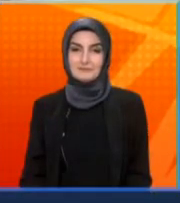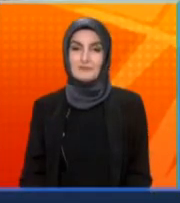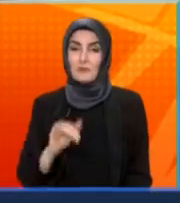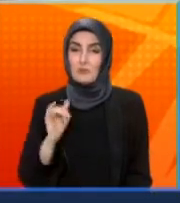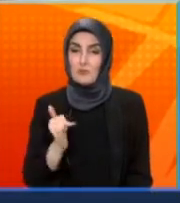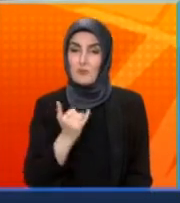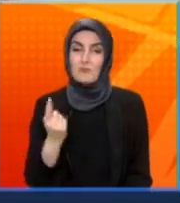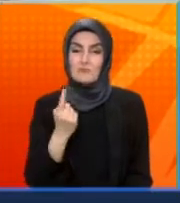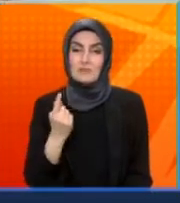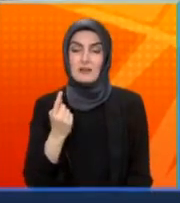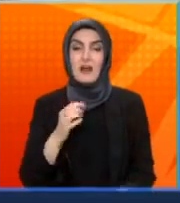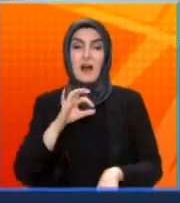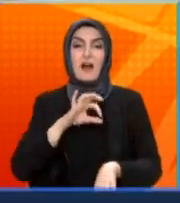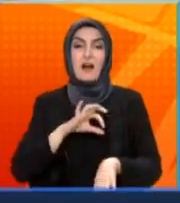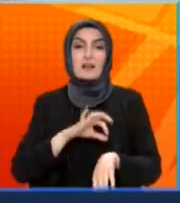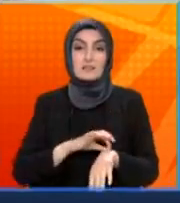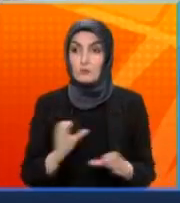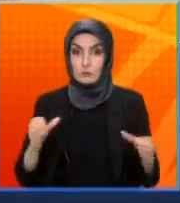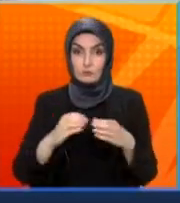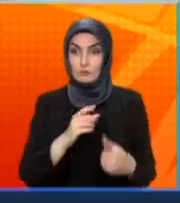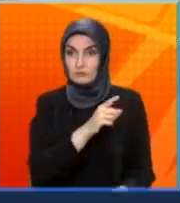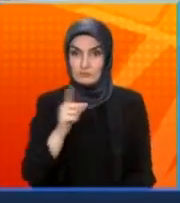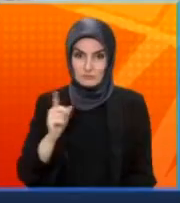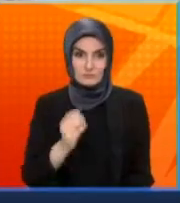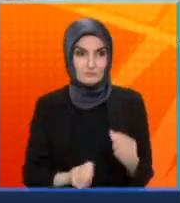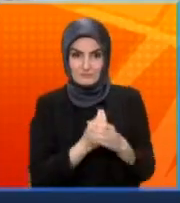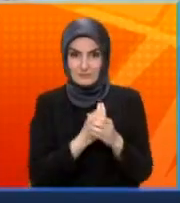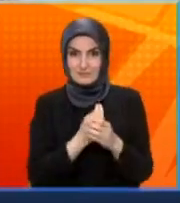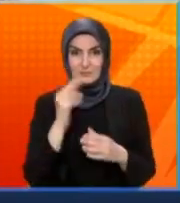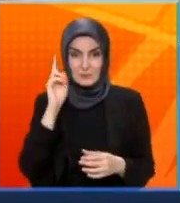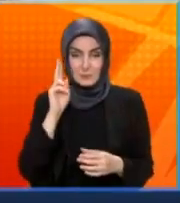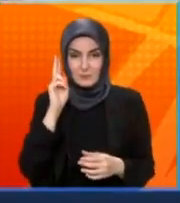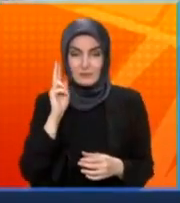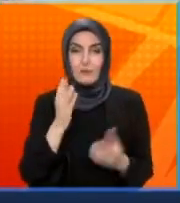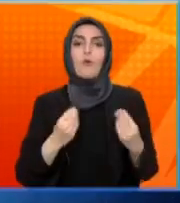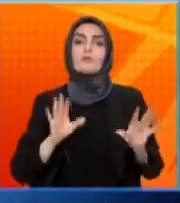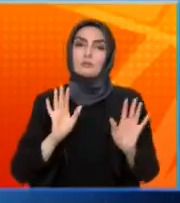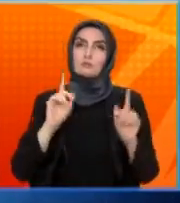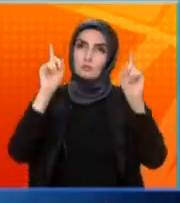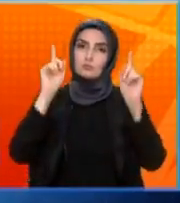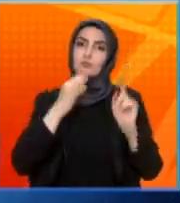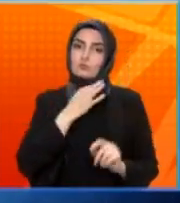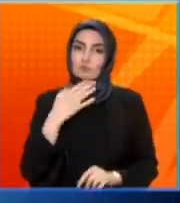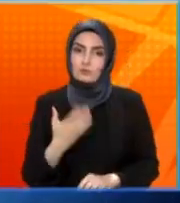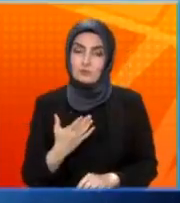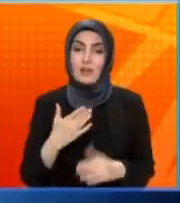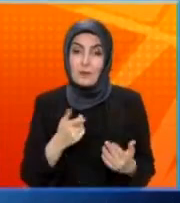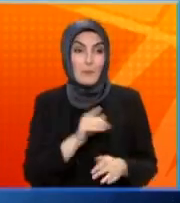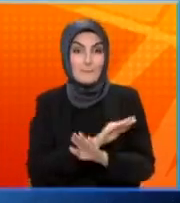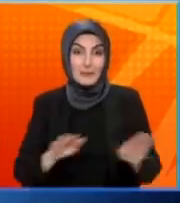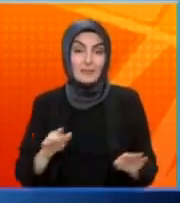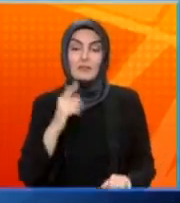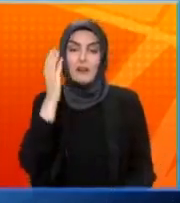Yoğun bir hasta grubunu görmemiz gerekiyordu. Olmadı Allah'a şükür. Ama bunun daha bitmiş olduğu anlamına gelmez. İlk sokak